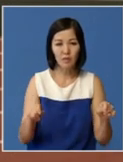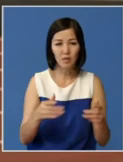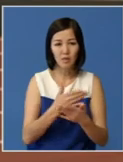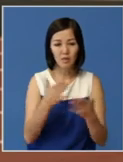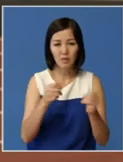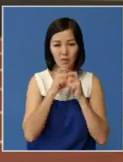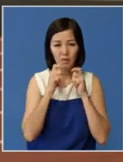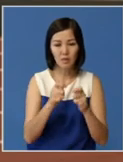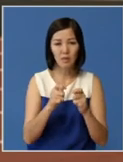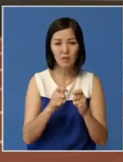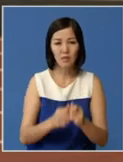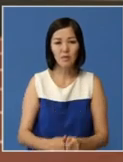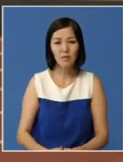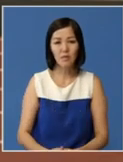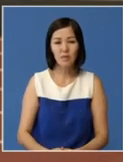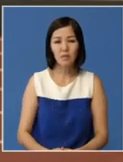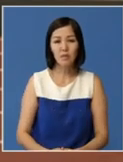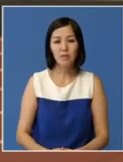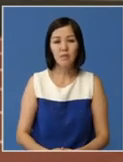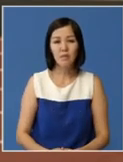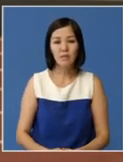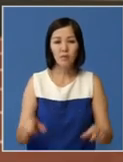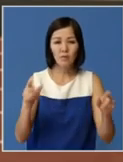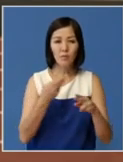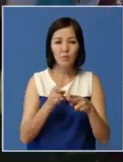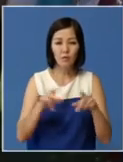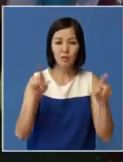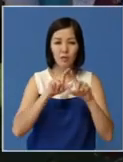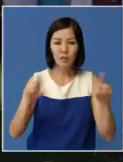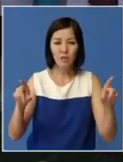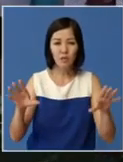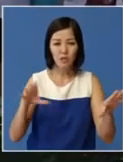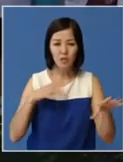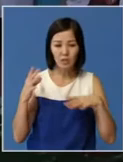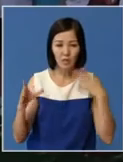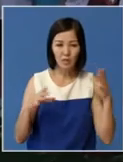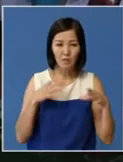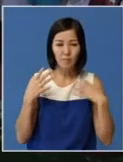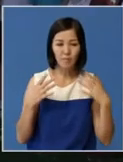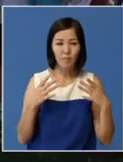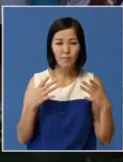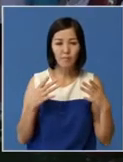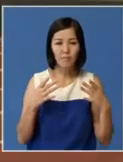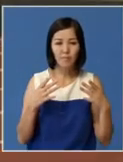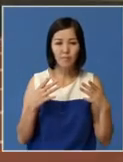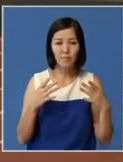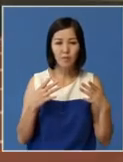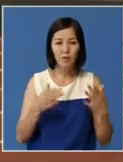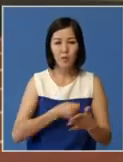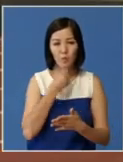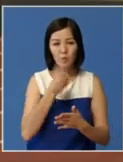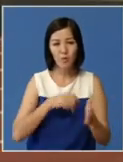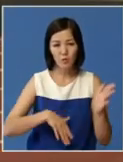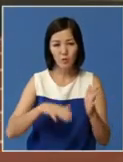үлкен. Мінекей. Осы кешенде шынығып, жаттығып, үлкен азамат